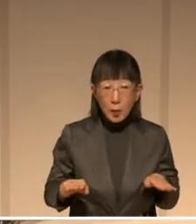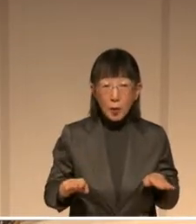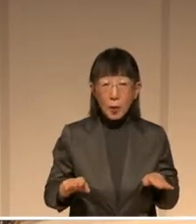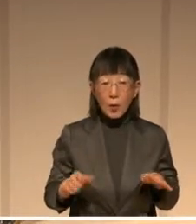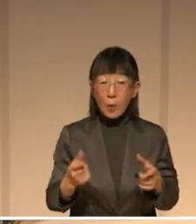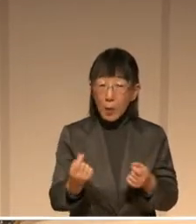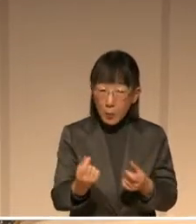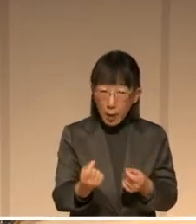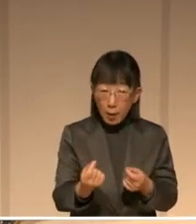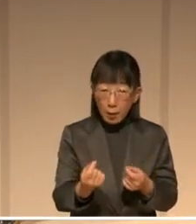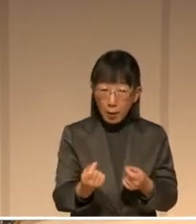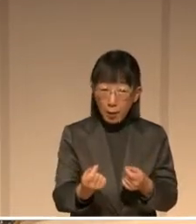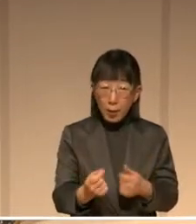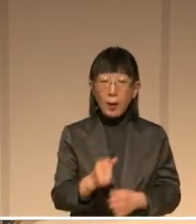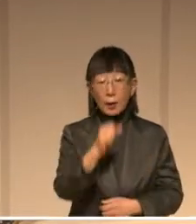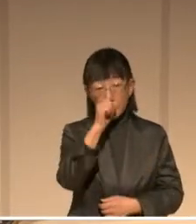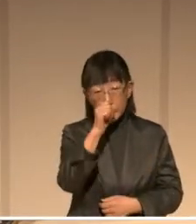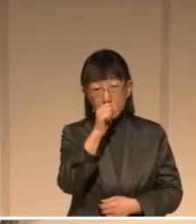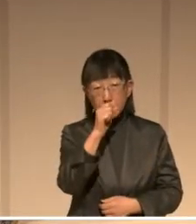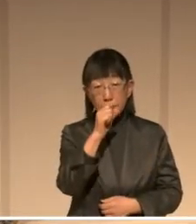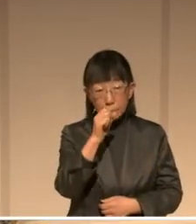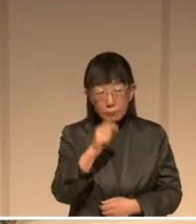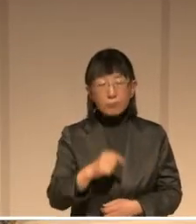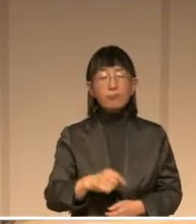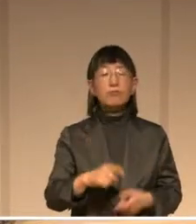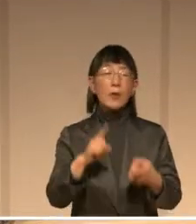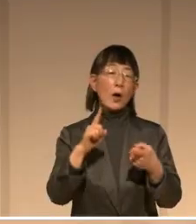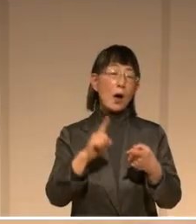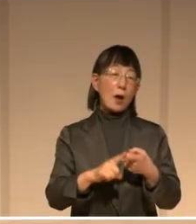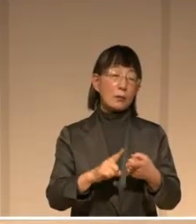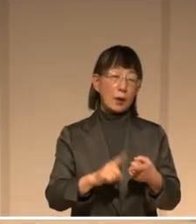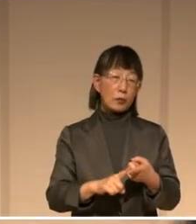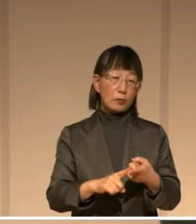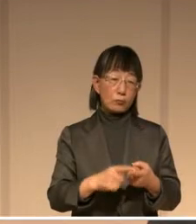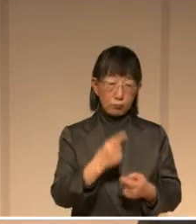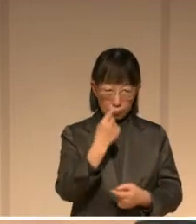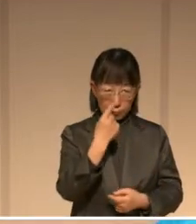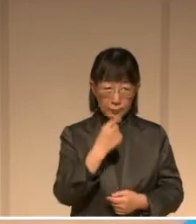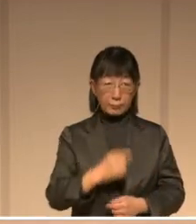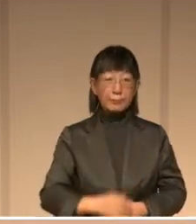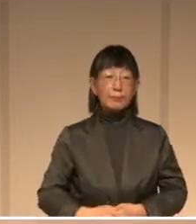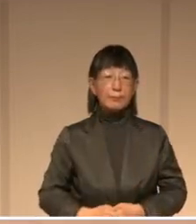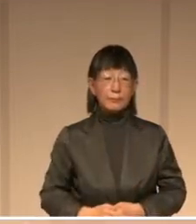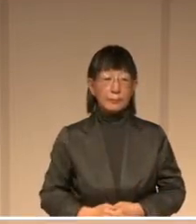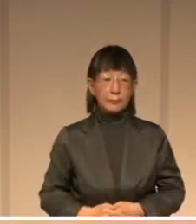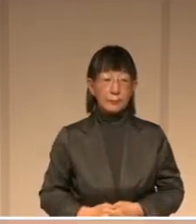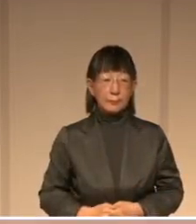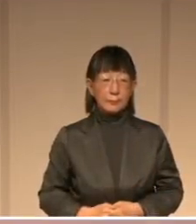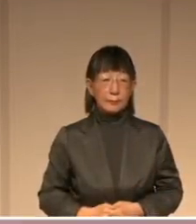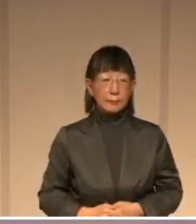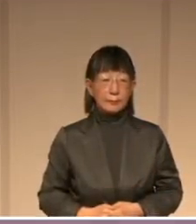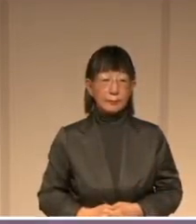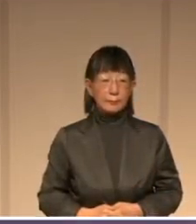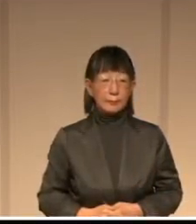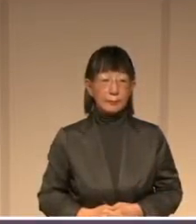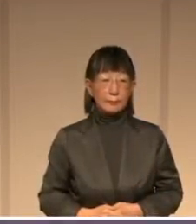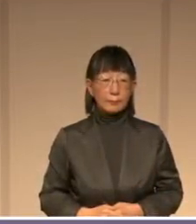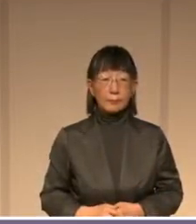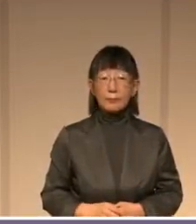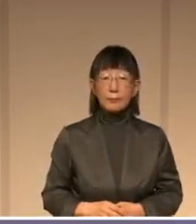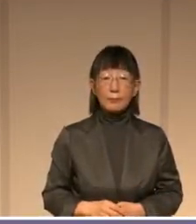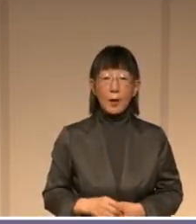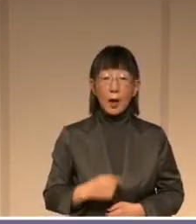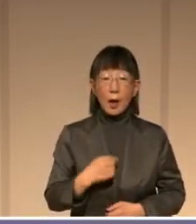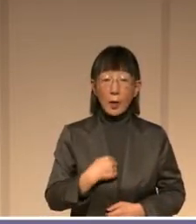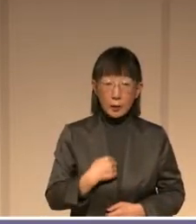んですよねんもしっくりきているというかねでもあの分かりますすごくなんていうんですかねあの私